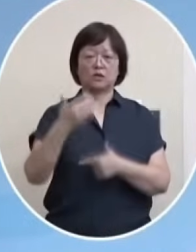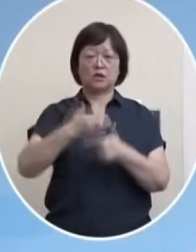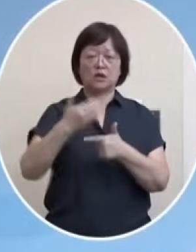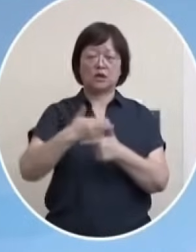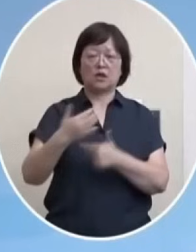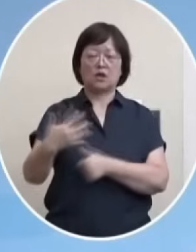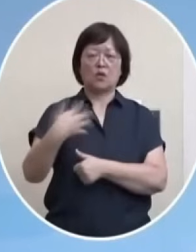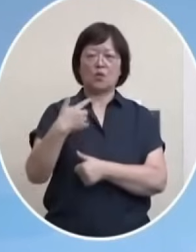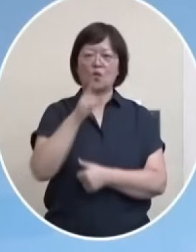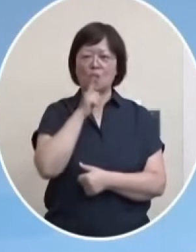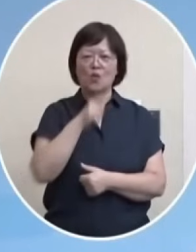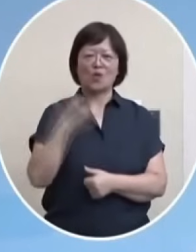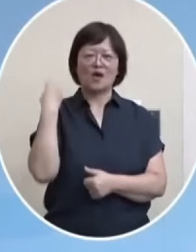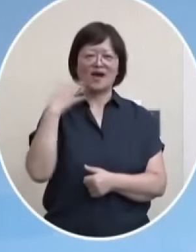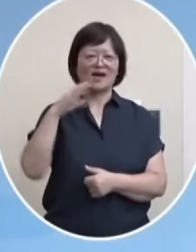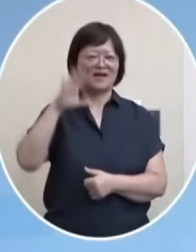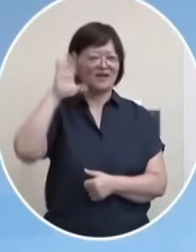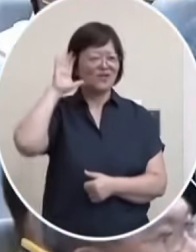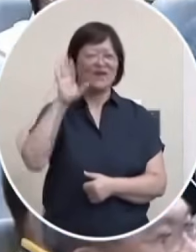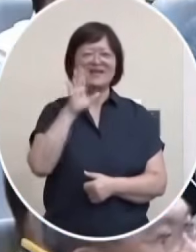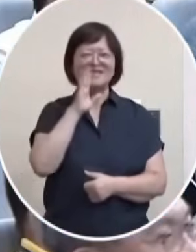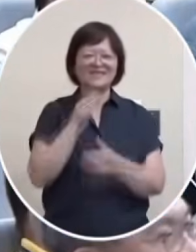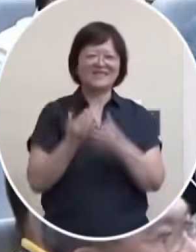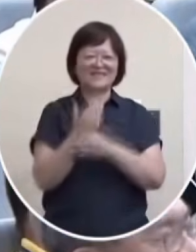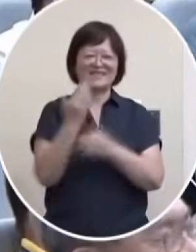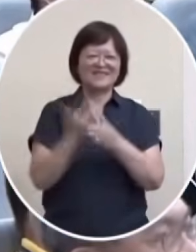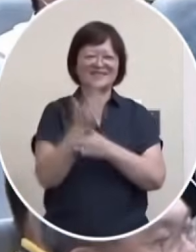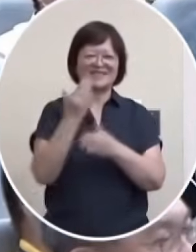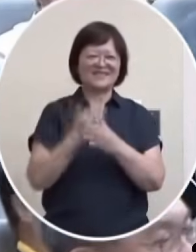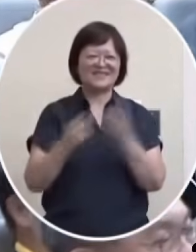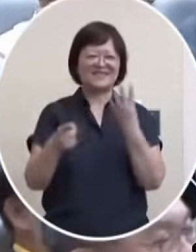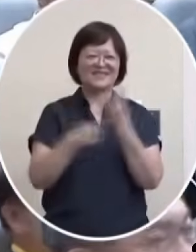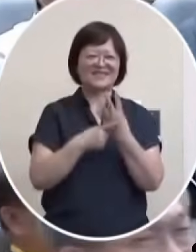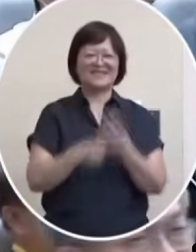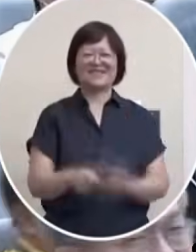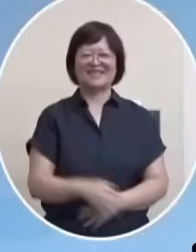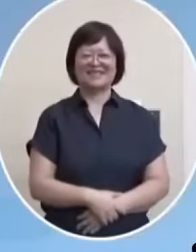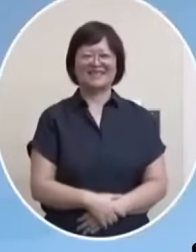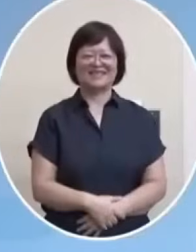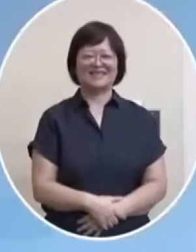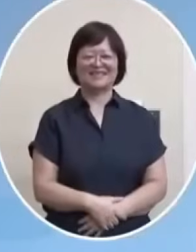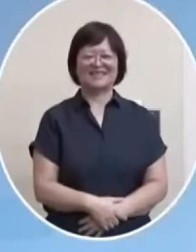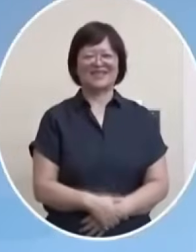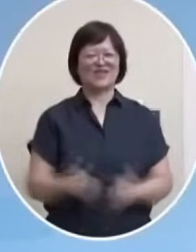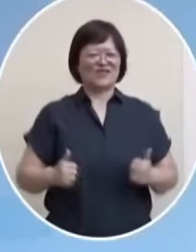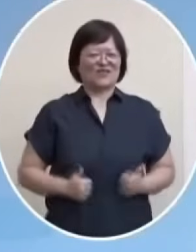业啊，这个。 我们感谢所有知道的。